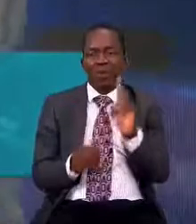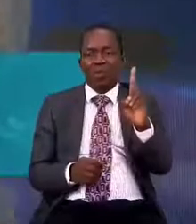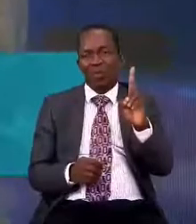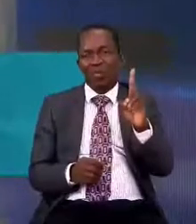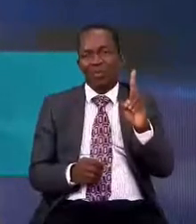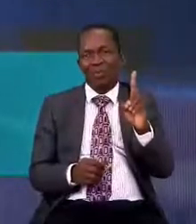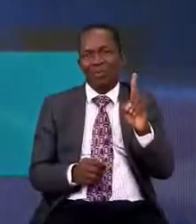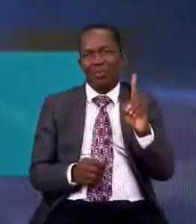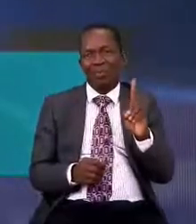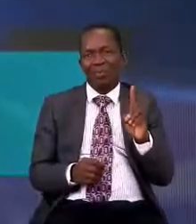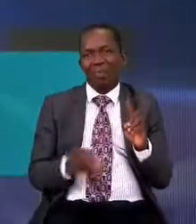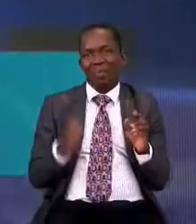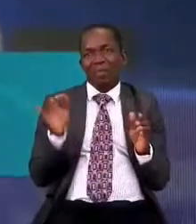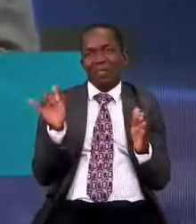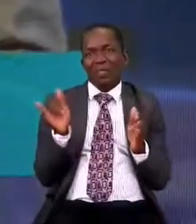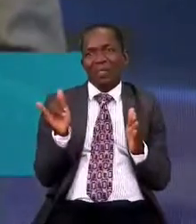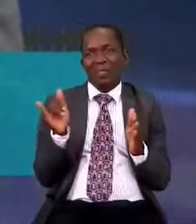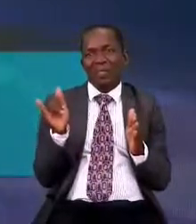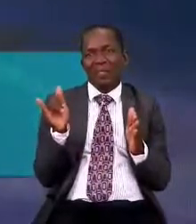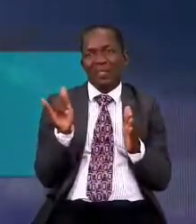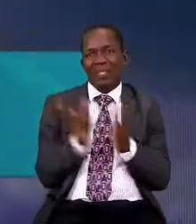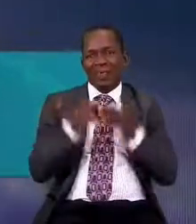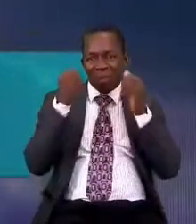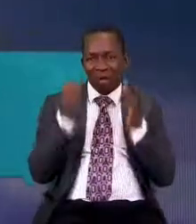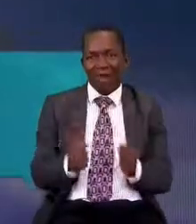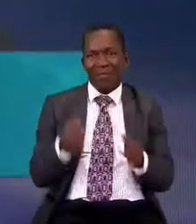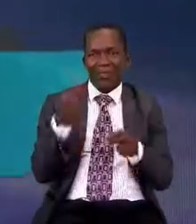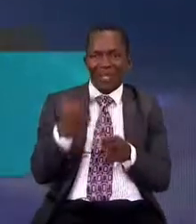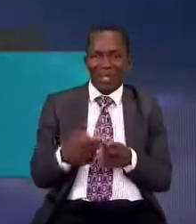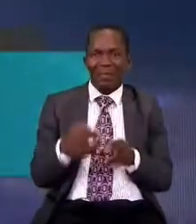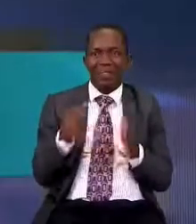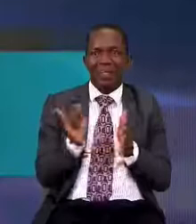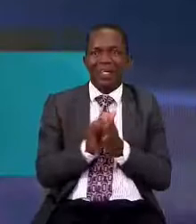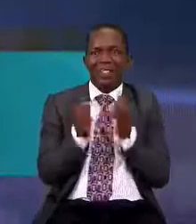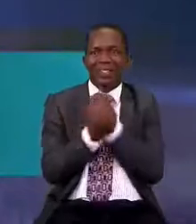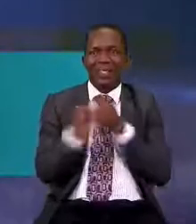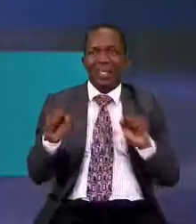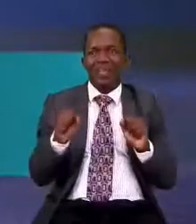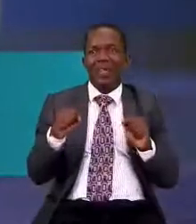sauve les pires des pécheurs. Nous allons à